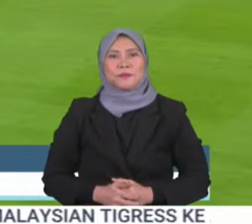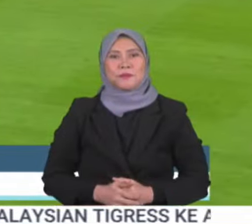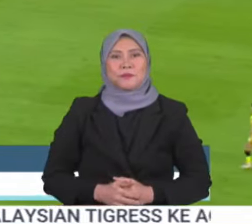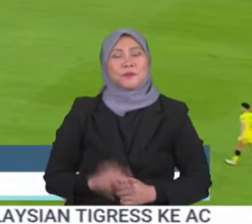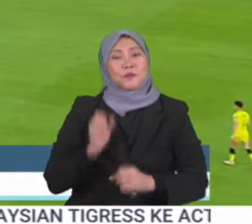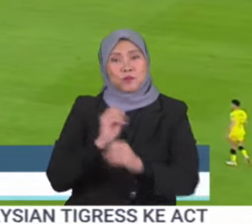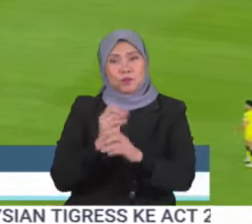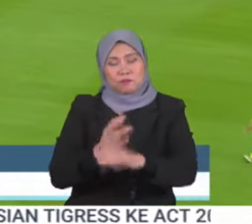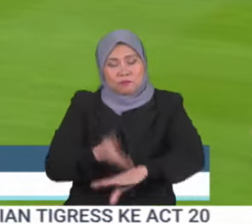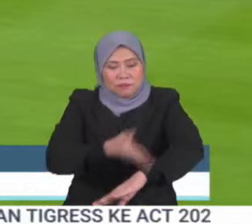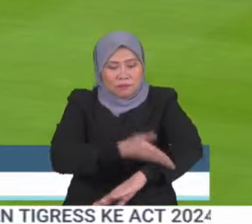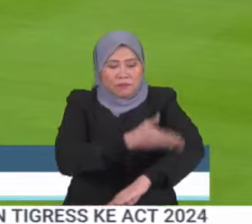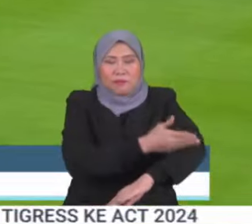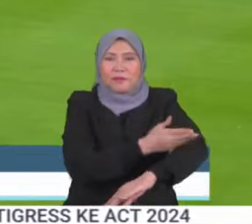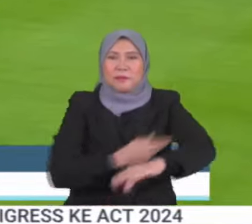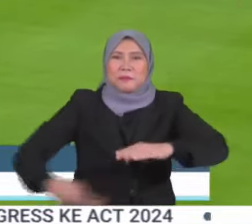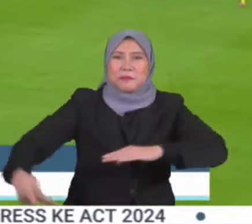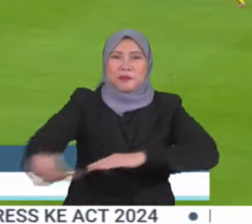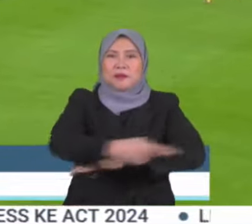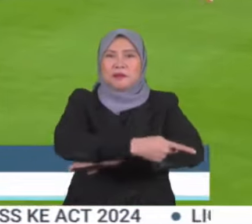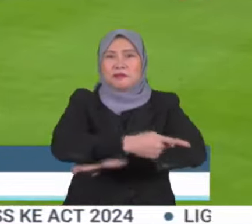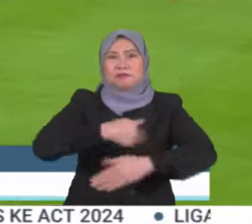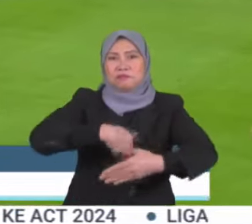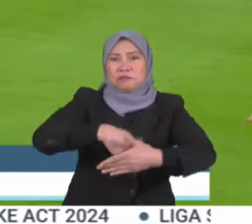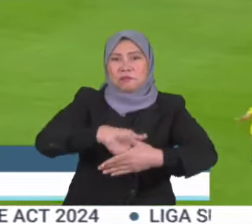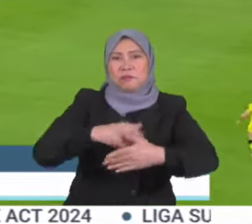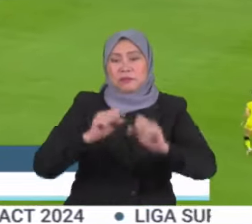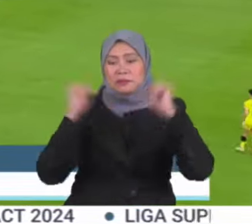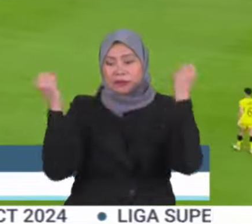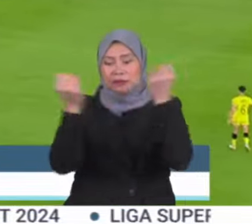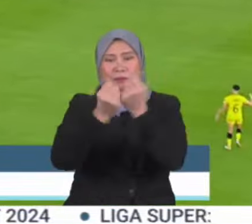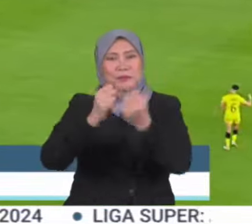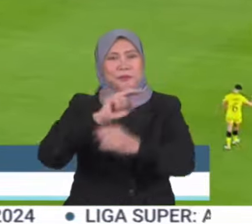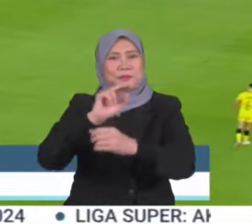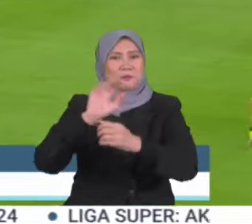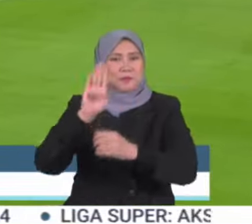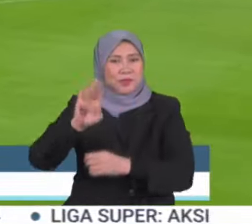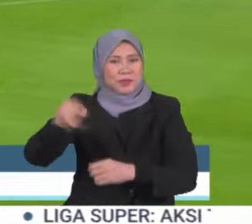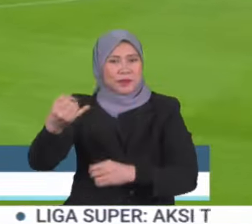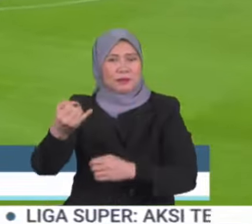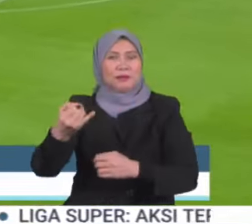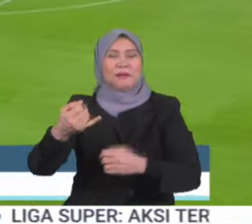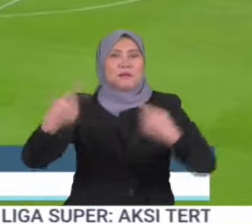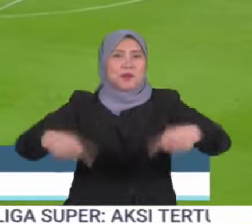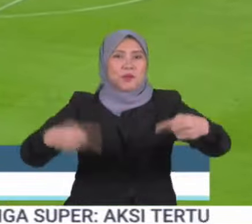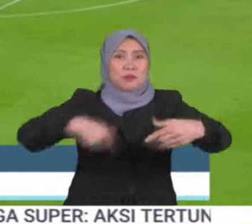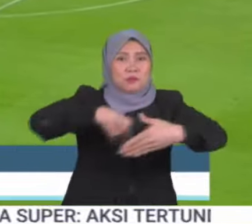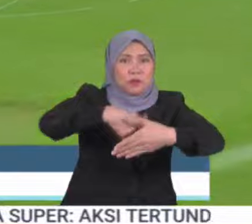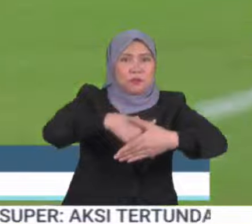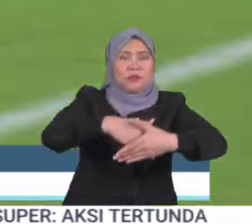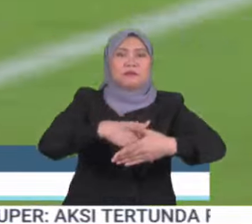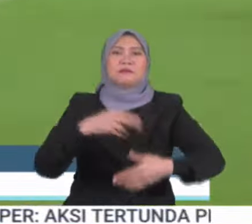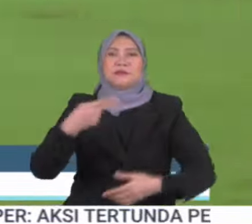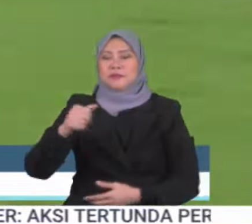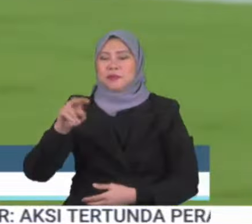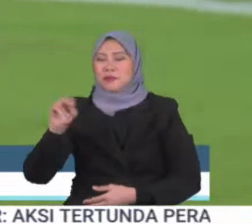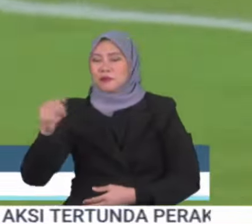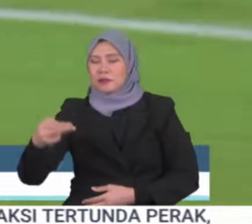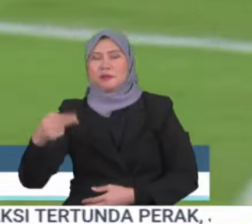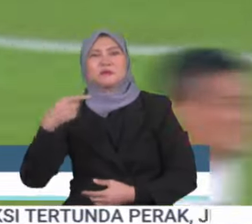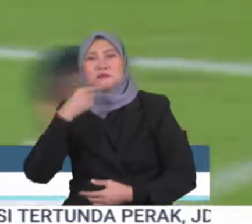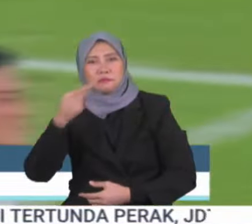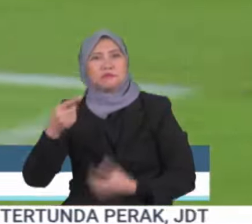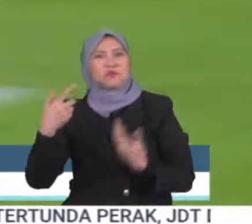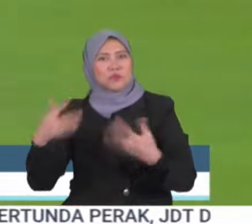Mengenai usaha menambah baik padang khususnya Stadium Nasional Bukit Jalil bagi perlawanan bola sepak, Hana menjelaskan pelbagai inisiatif sudah